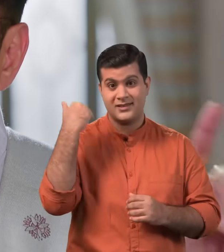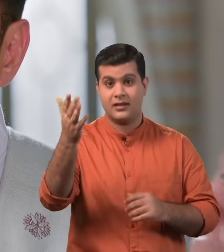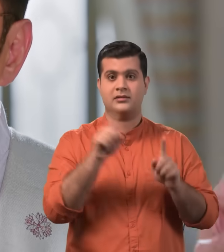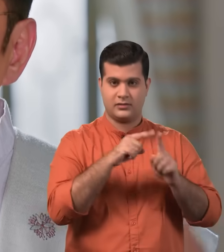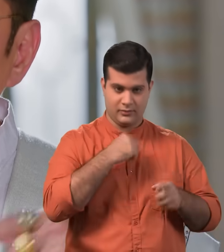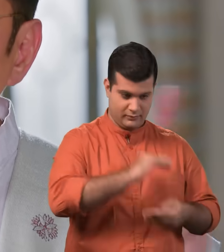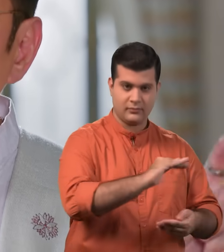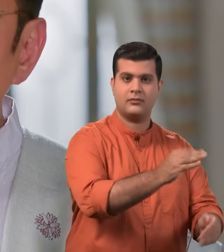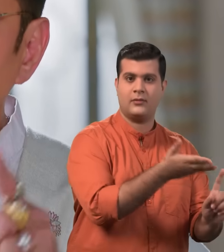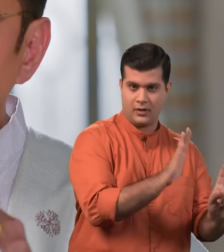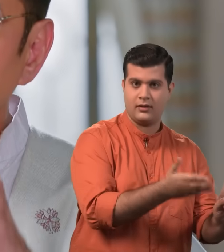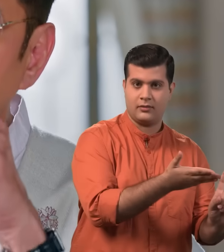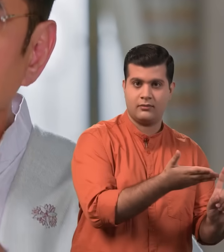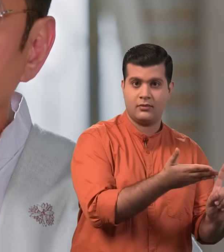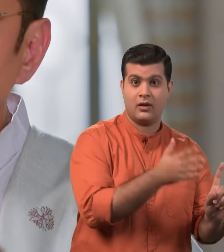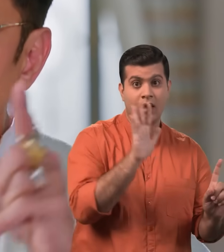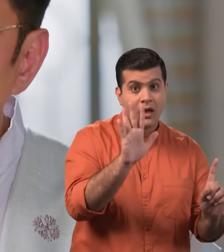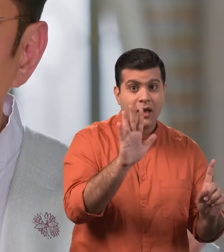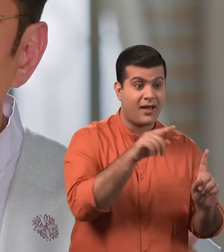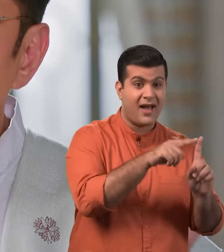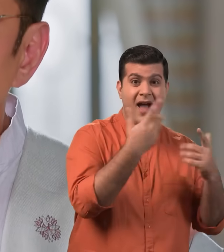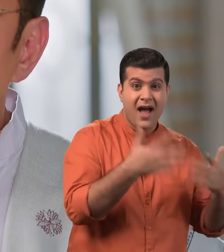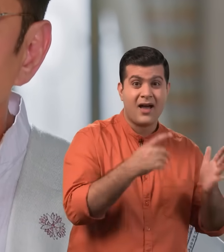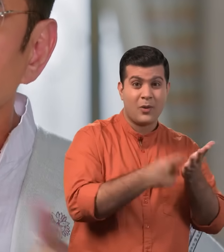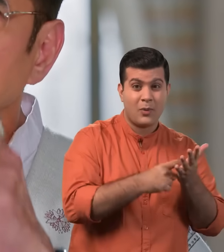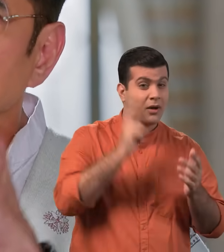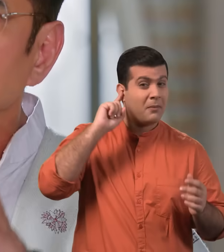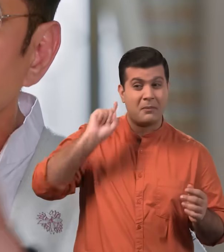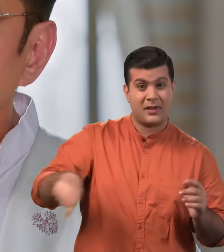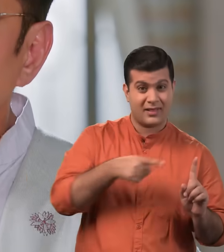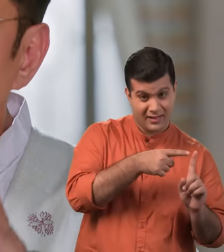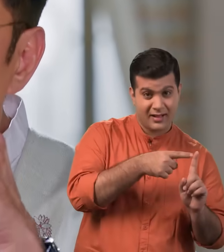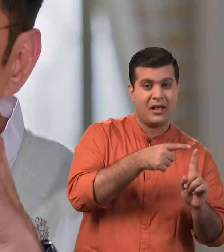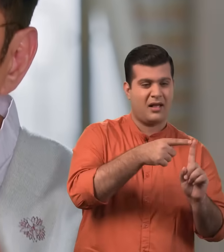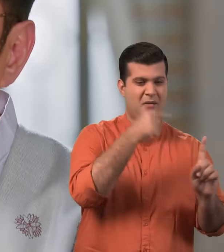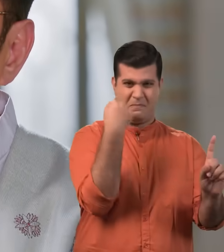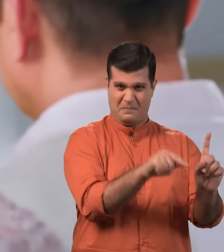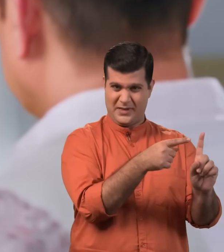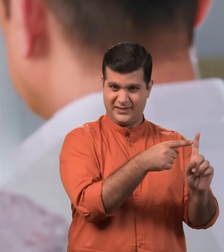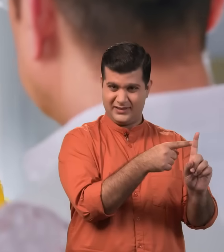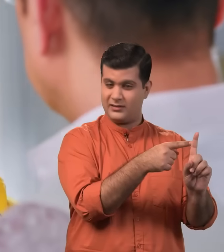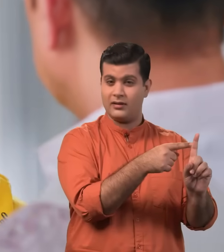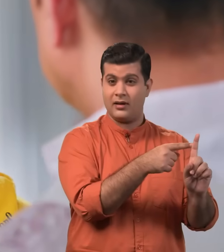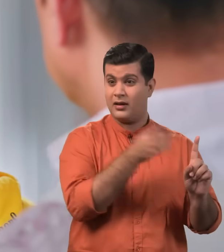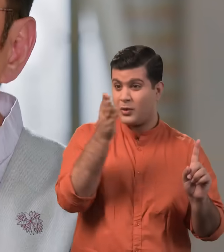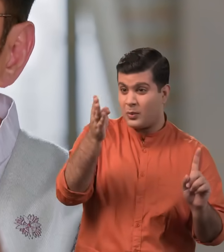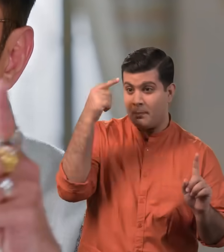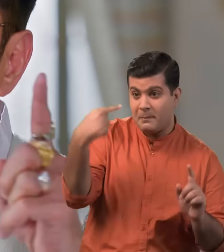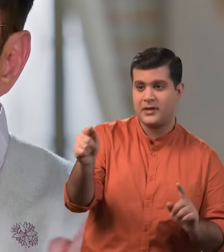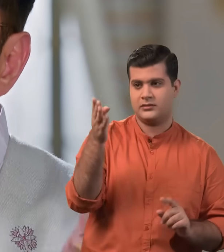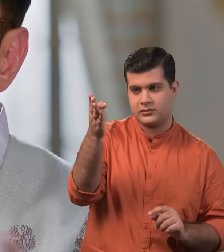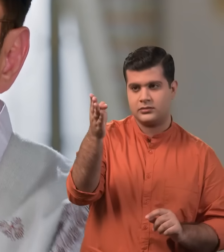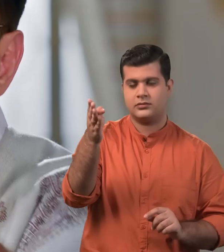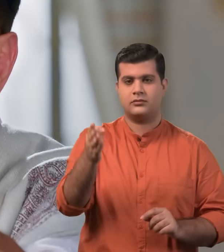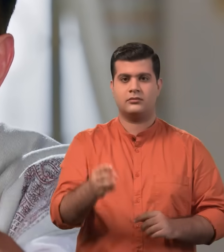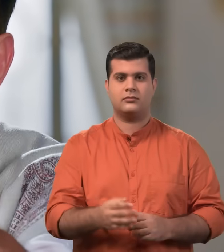तेरी बहन है मेरी पोती है हीर। जिस दिन इसने उन कैदी कानूनों का उल्लंघन किया उस दिन उसकी